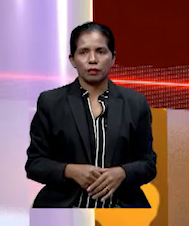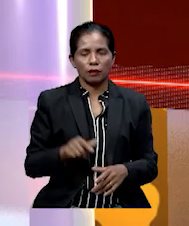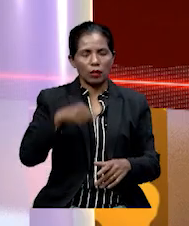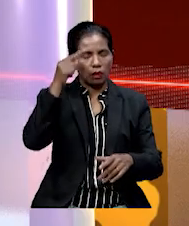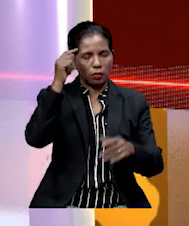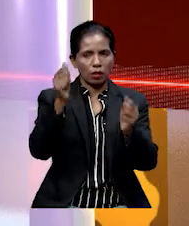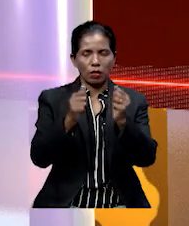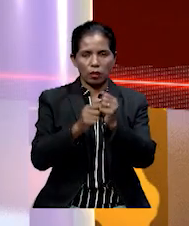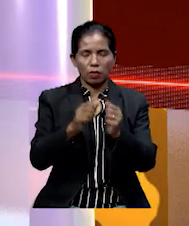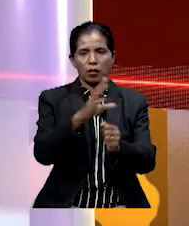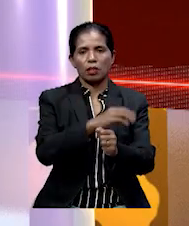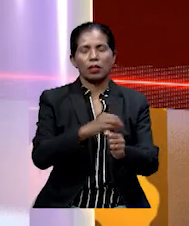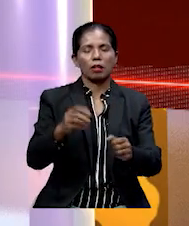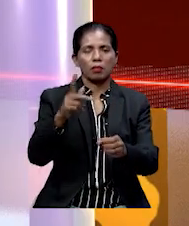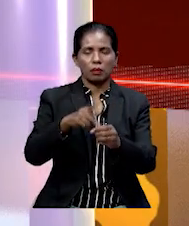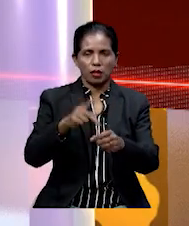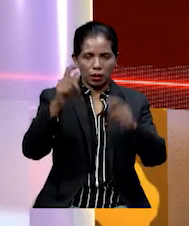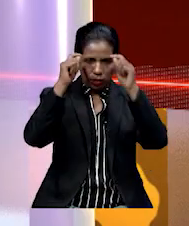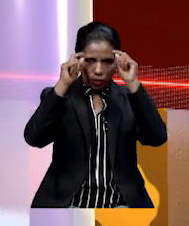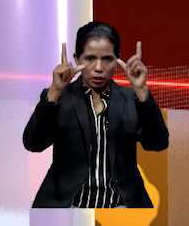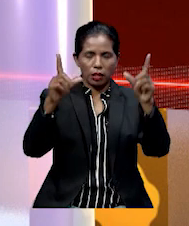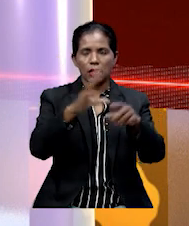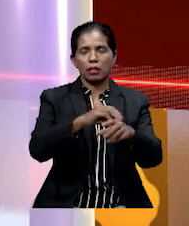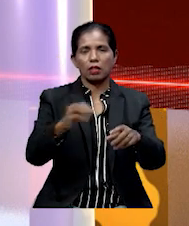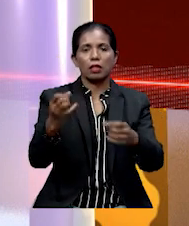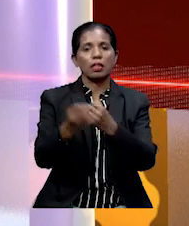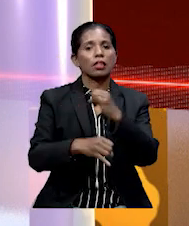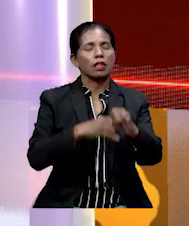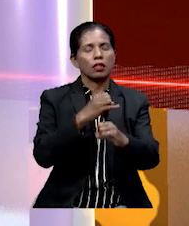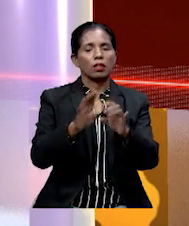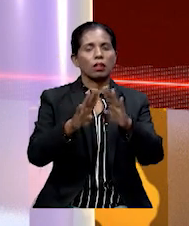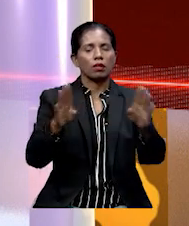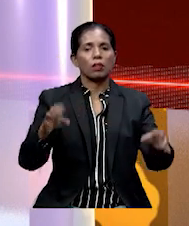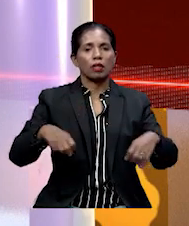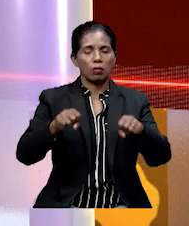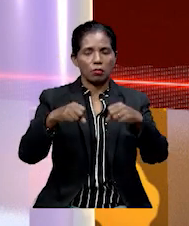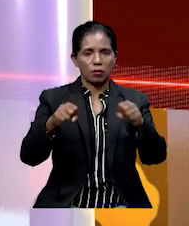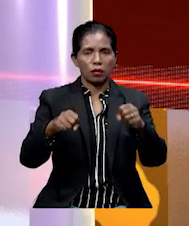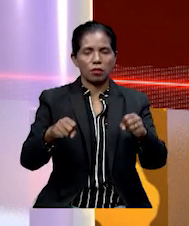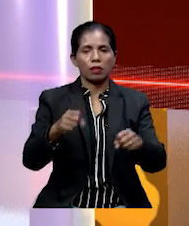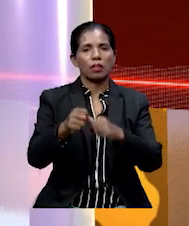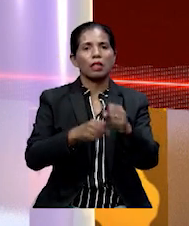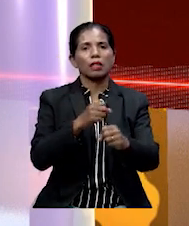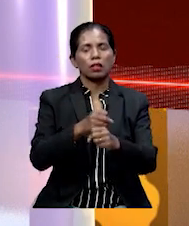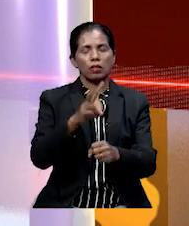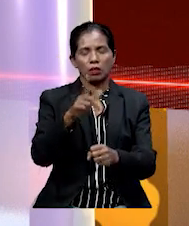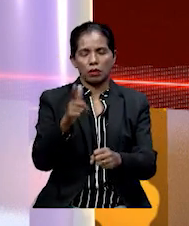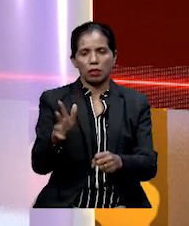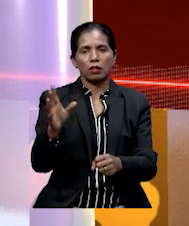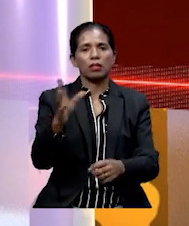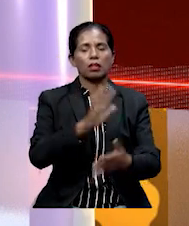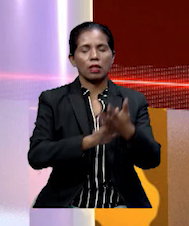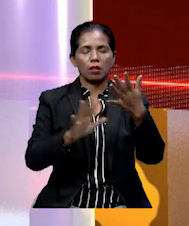gobernur mutu ko Pertamina Internasional Timor Resia lo ke venturu tres tinan ri ruar ruan ulu resin tolu ho di komemora lorong